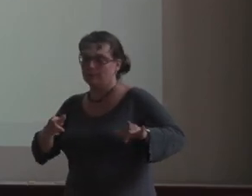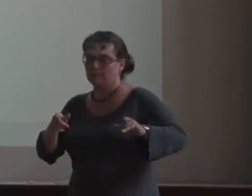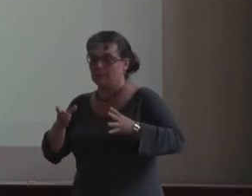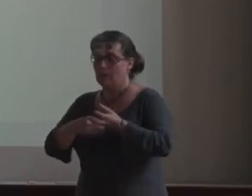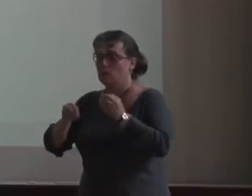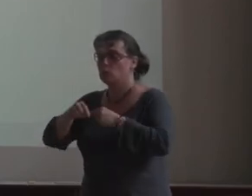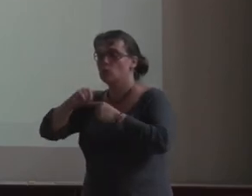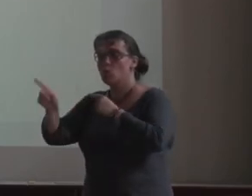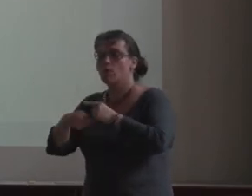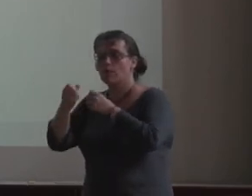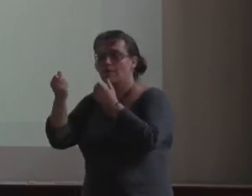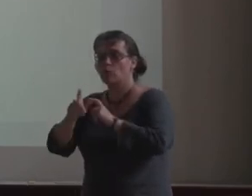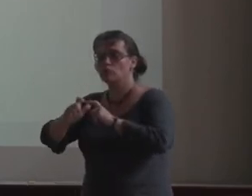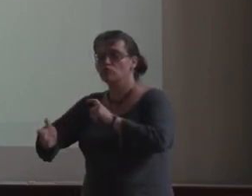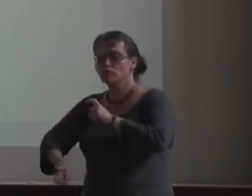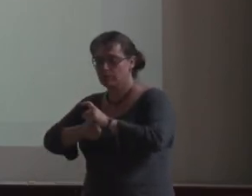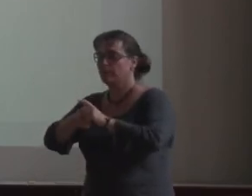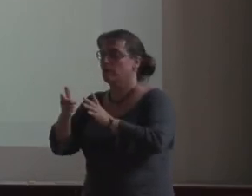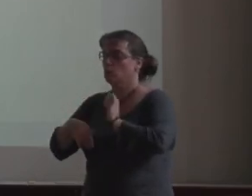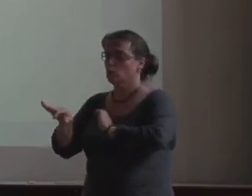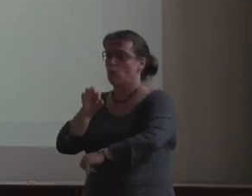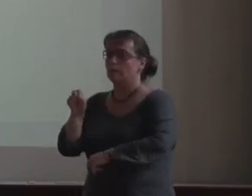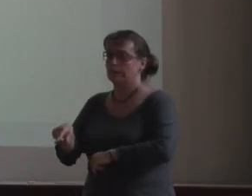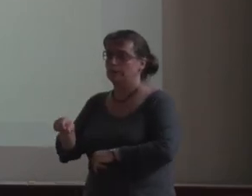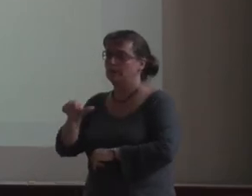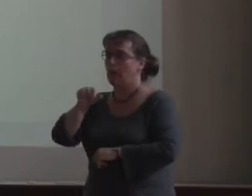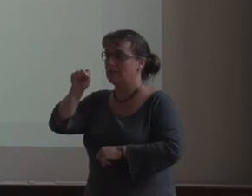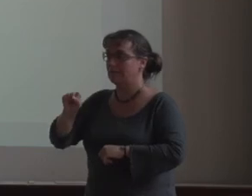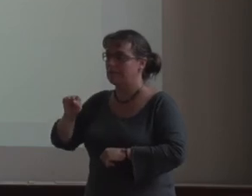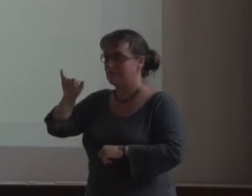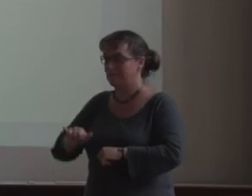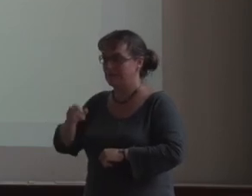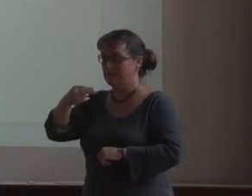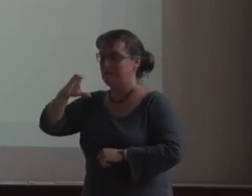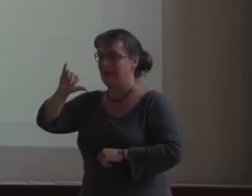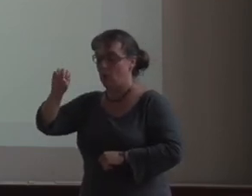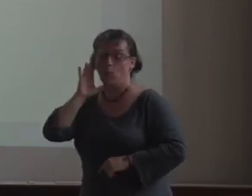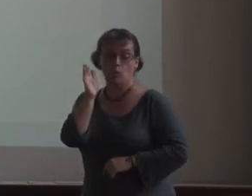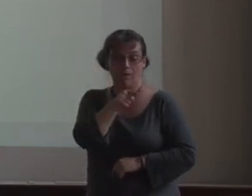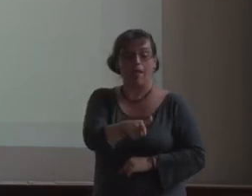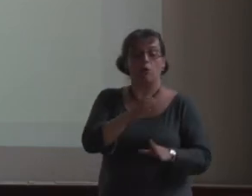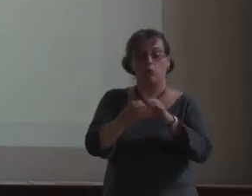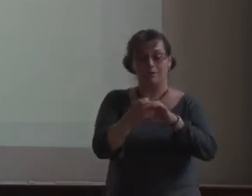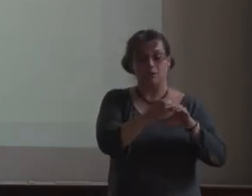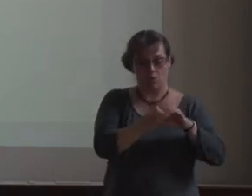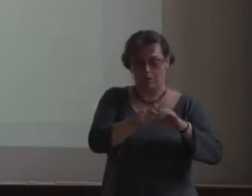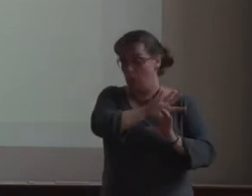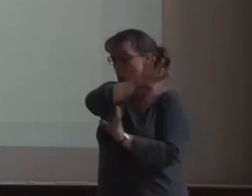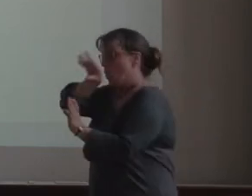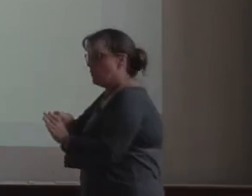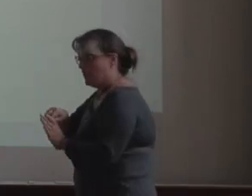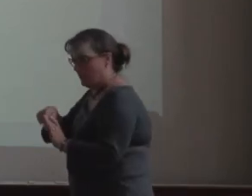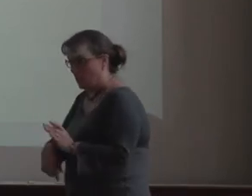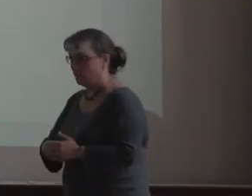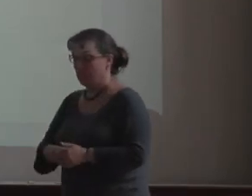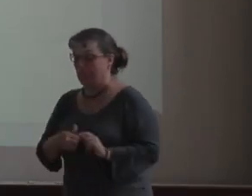boucle événementielle et nous on a choisi async.io. Donc il faut pouvoir intégrer tous ces moyens de communication dans async.io. Et c'est là